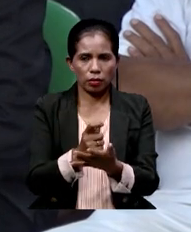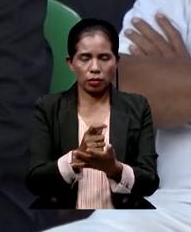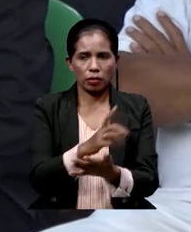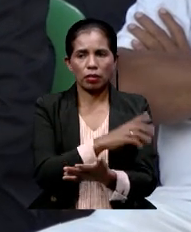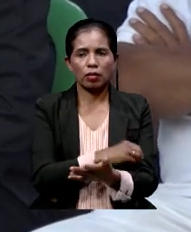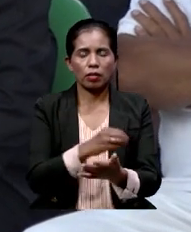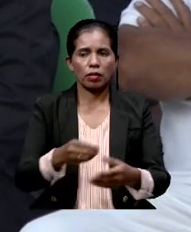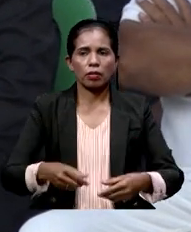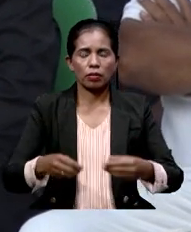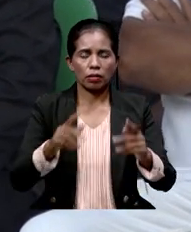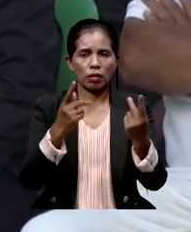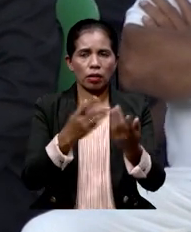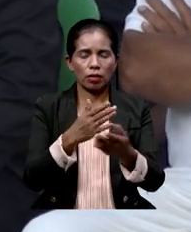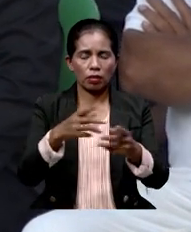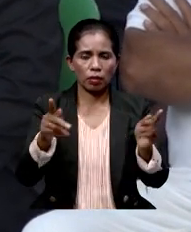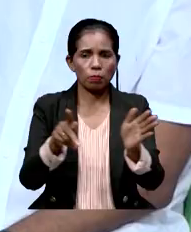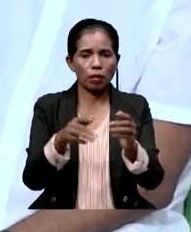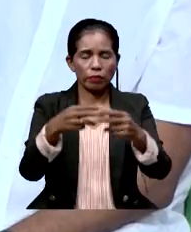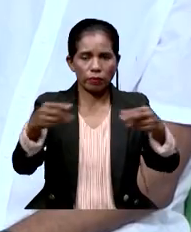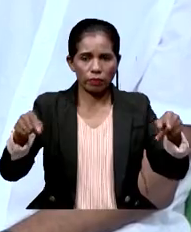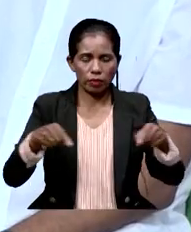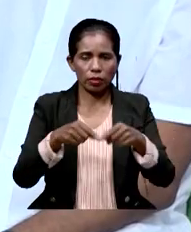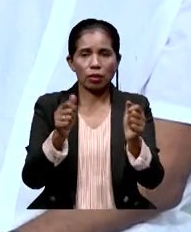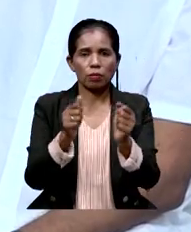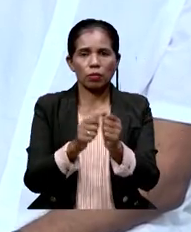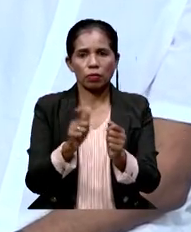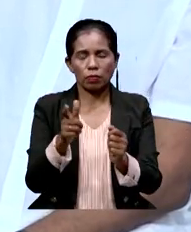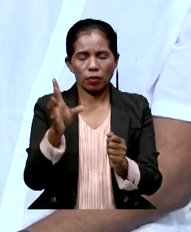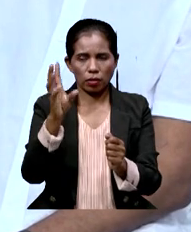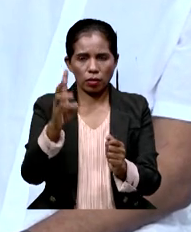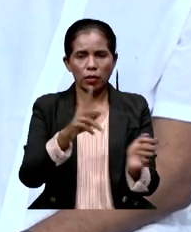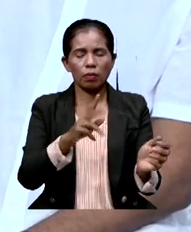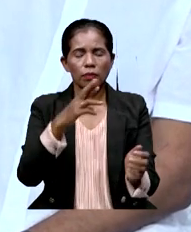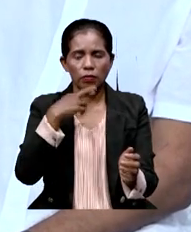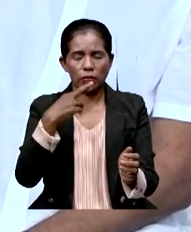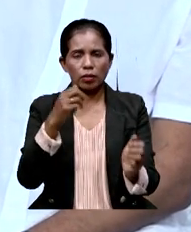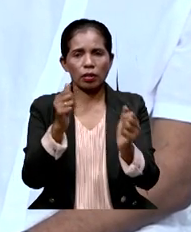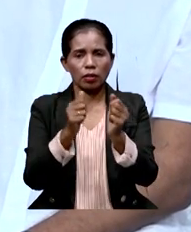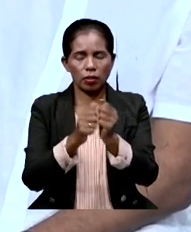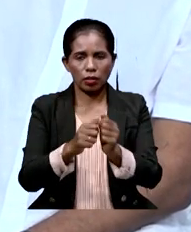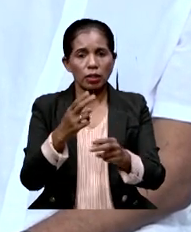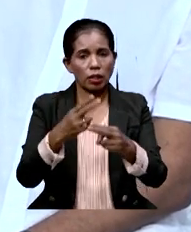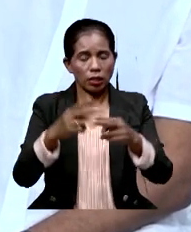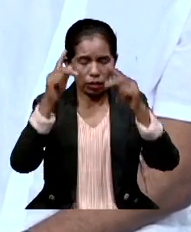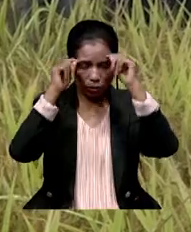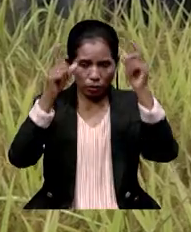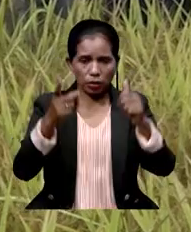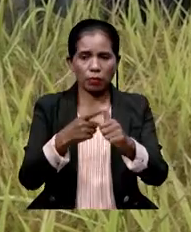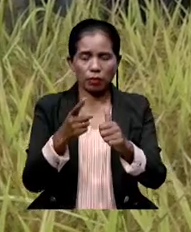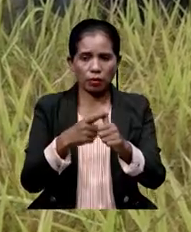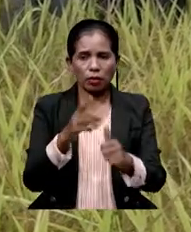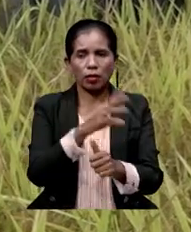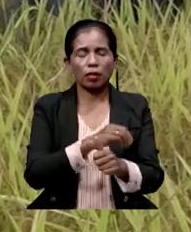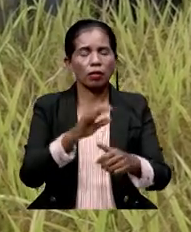mak explora hektare rihun ruanulu resinen. Plano lansamento ba fos ho marka ka brand Timor Leste nian ba fase primeru ne